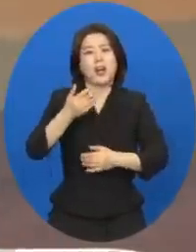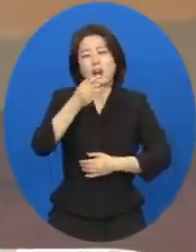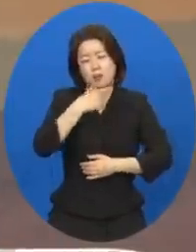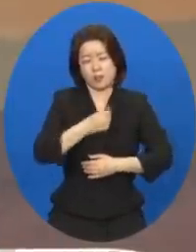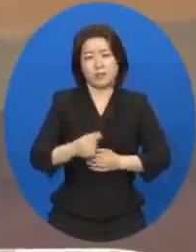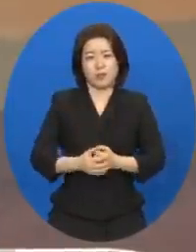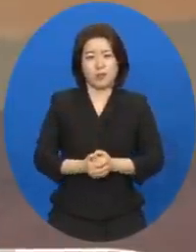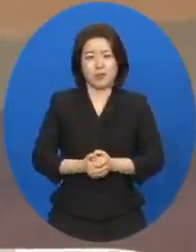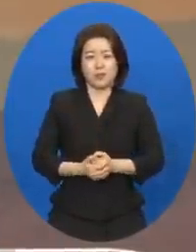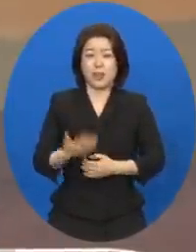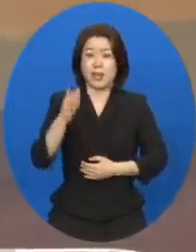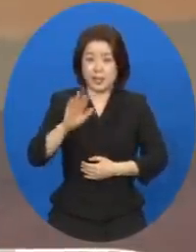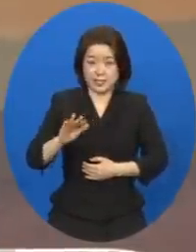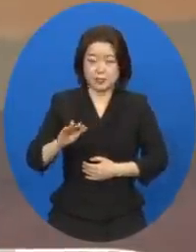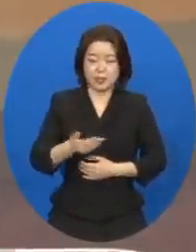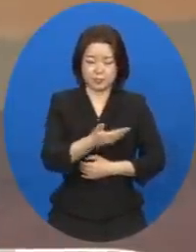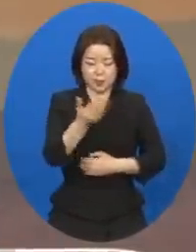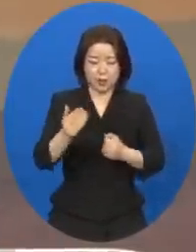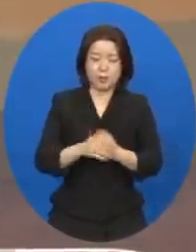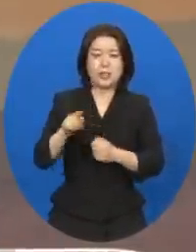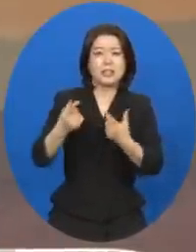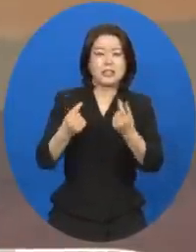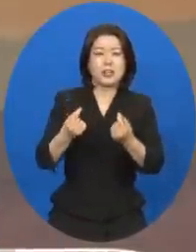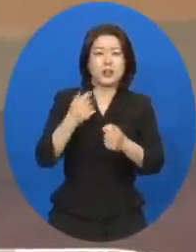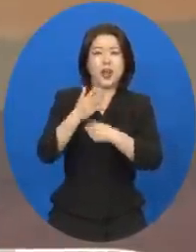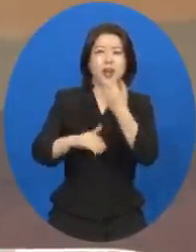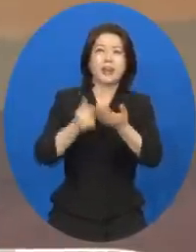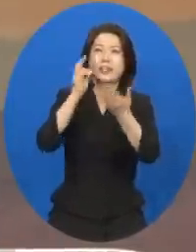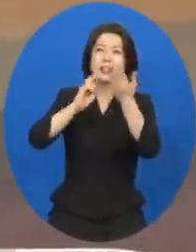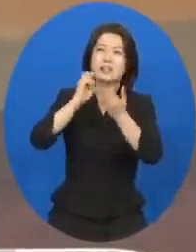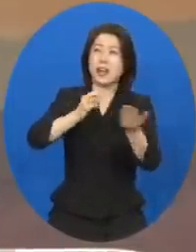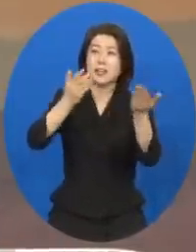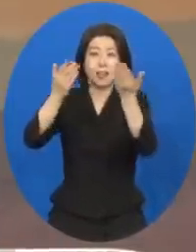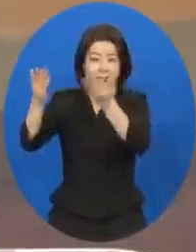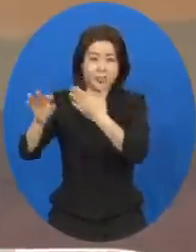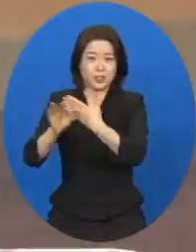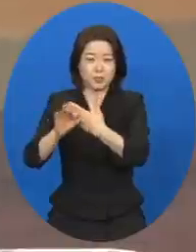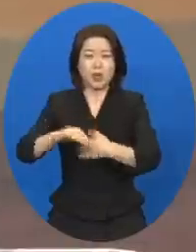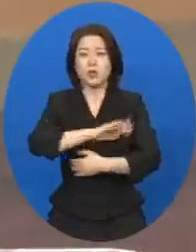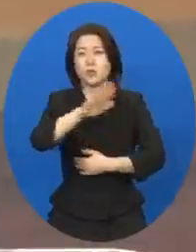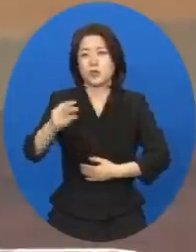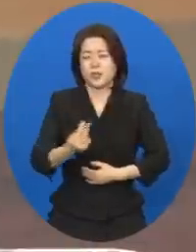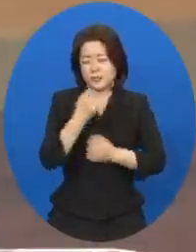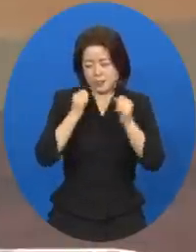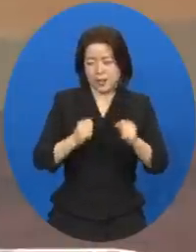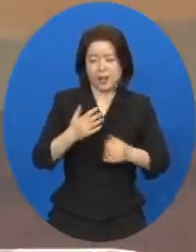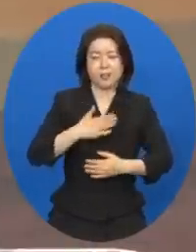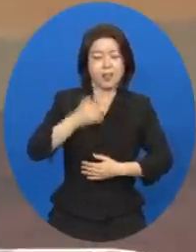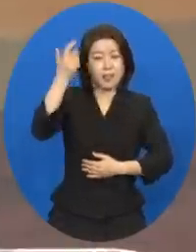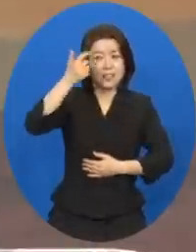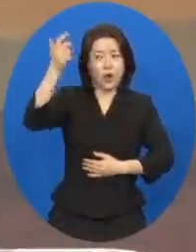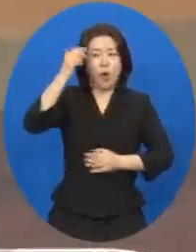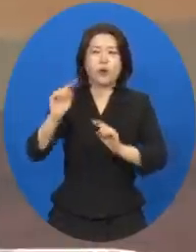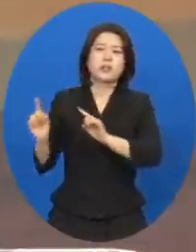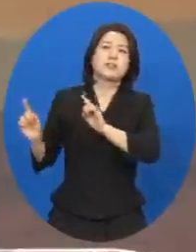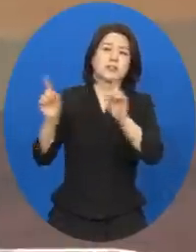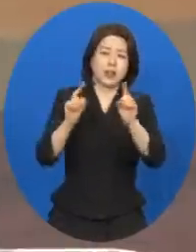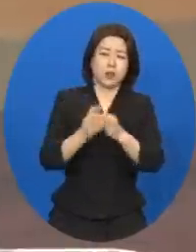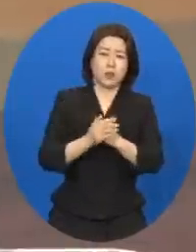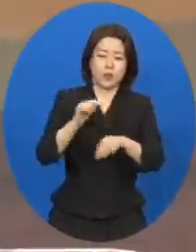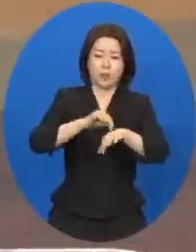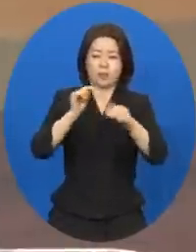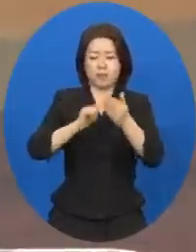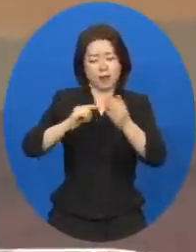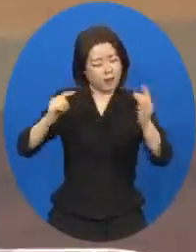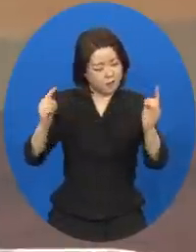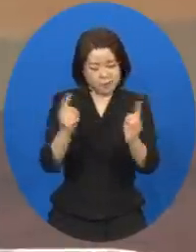그러나 여러분, 우리가 이렇게 하나님께 찬양하면 우리가 삽니다. 내 영이 살고 마음이 확